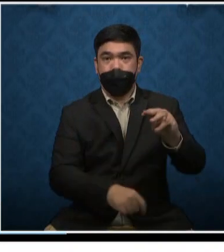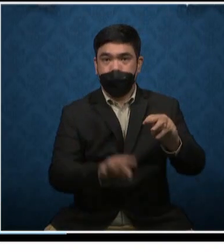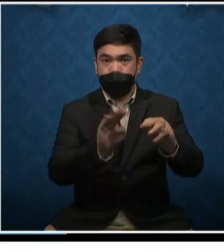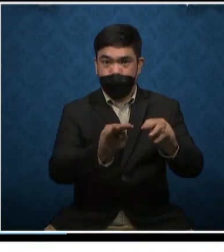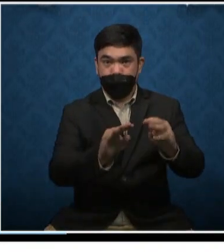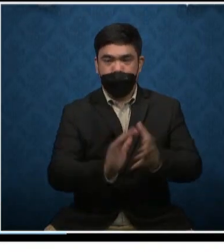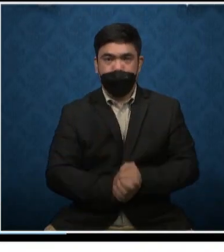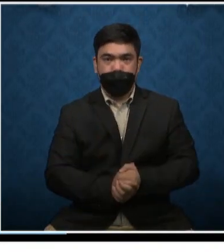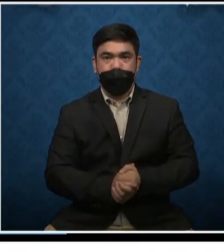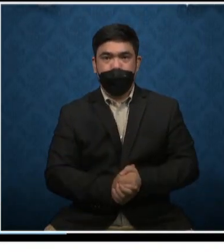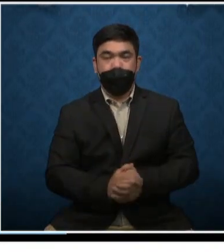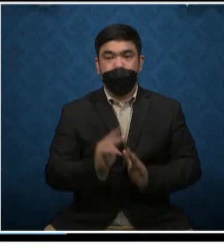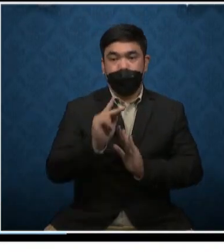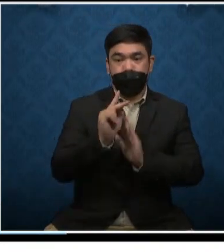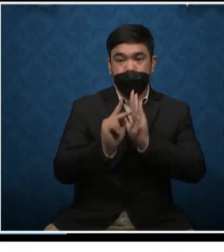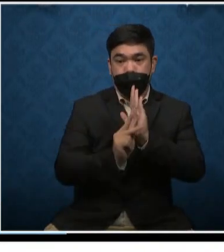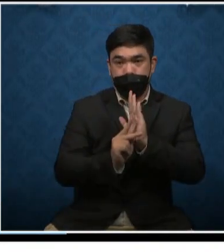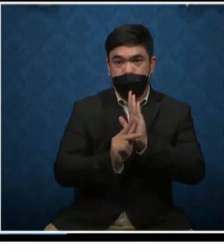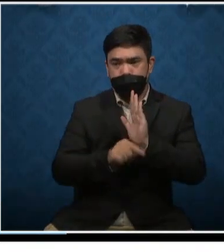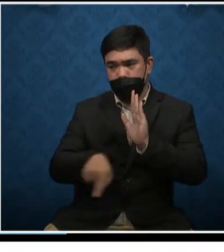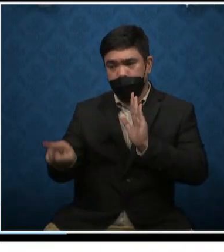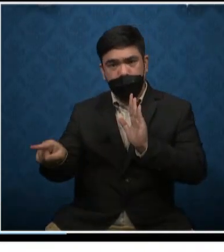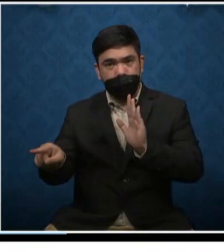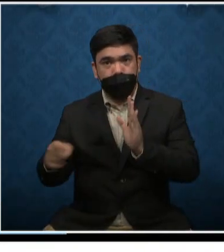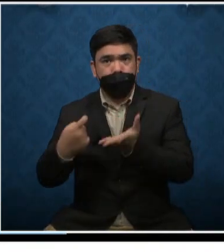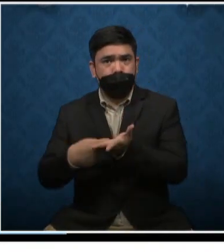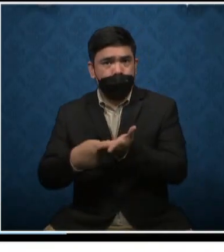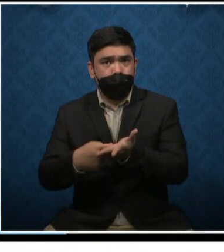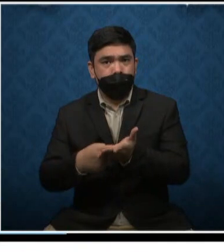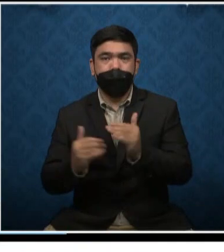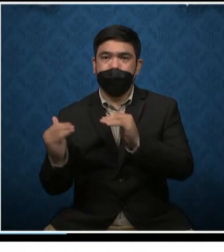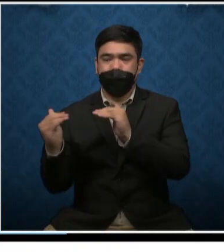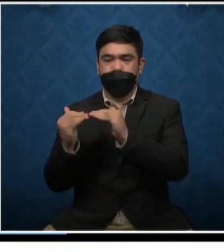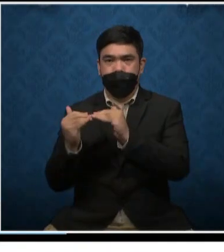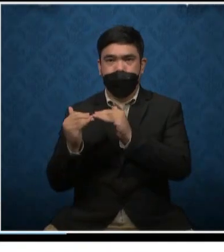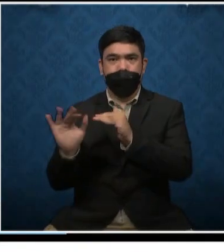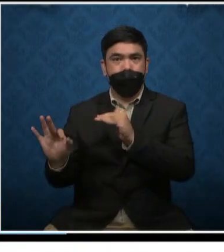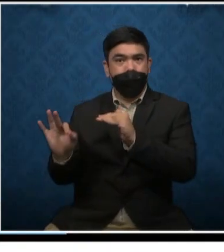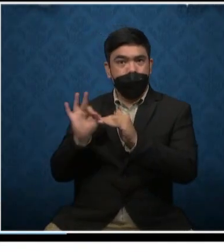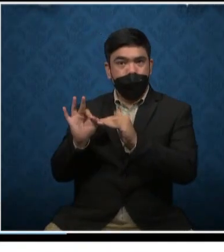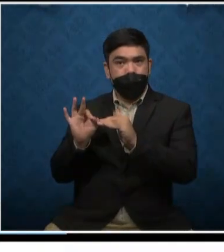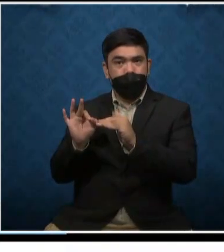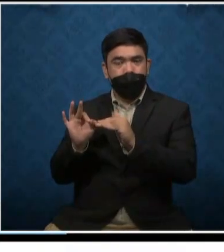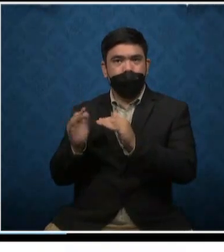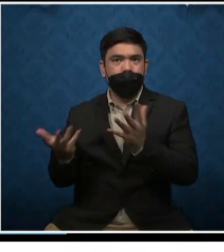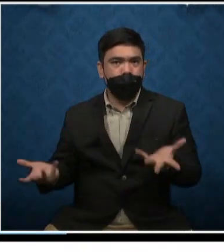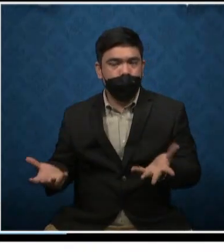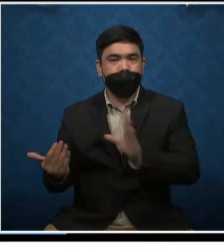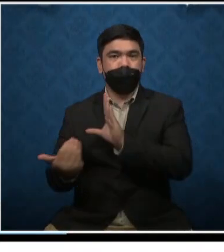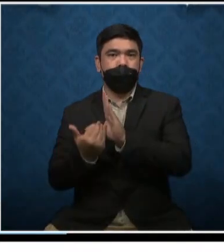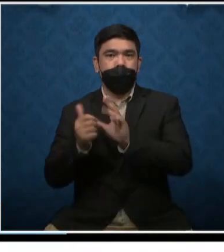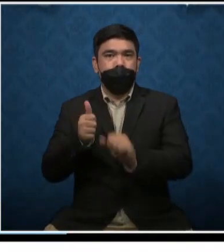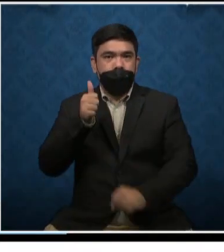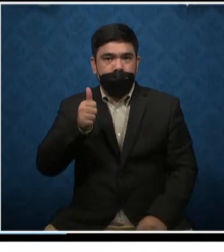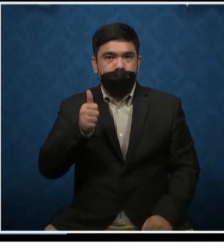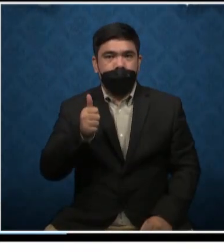40กฎหมายกำหนดให้ผู้ประกันตนมีสิทธิ์เลือกสมัครเพื่อรับสิทธิประโ